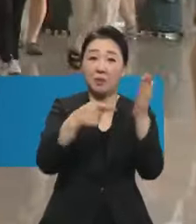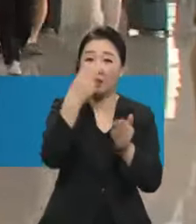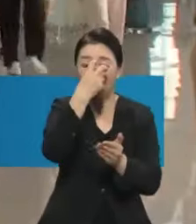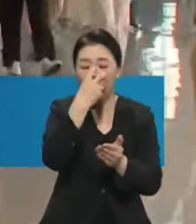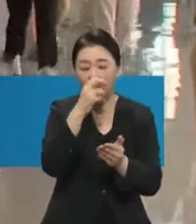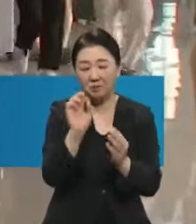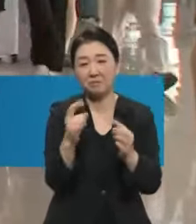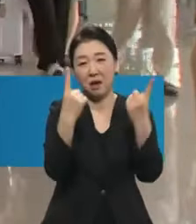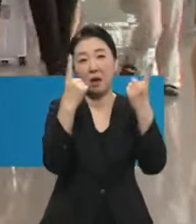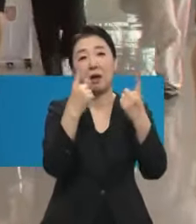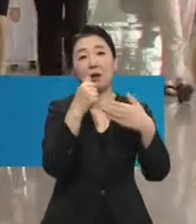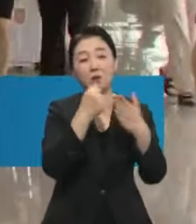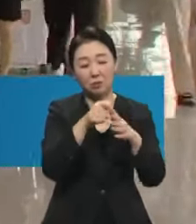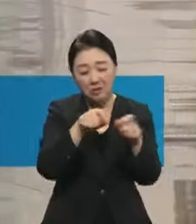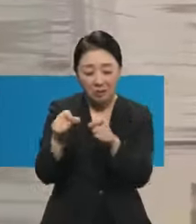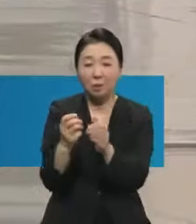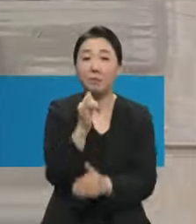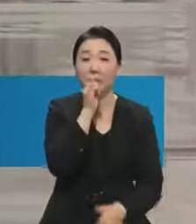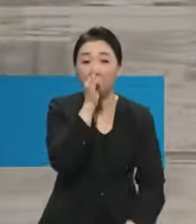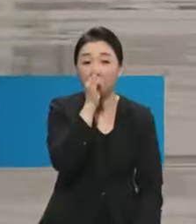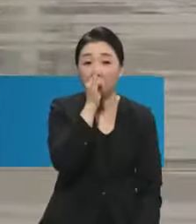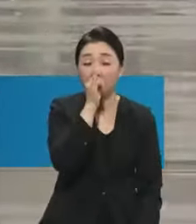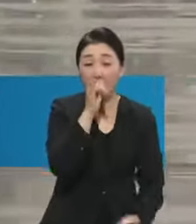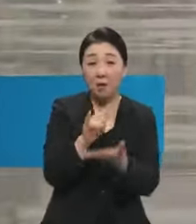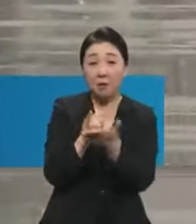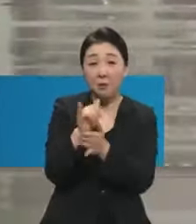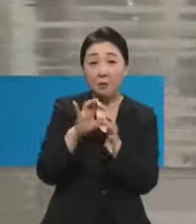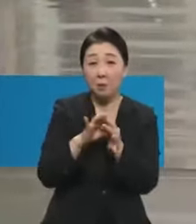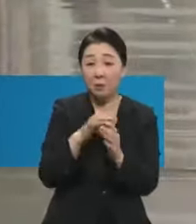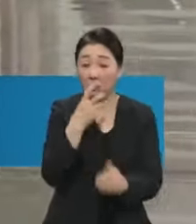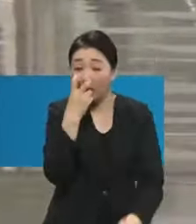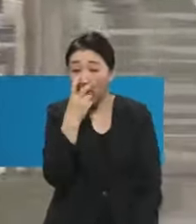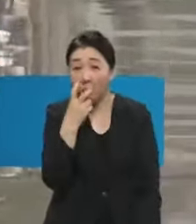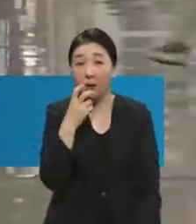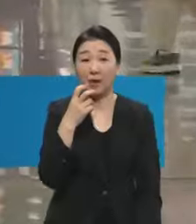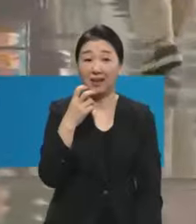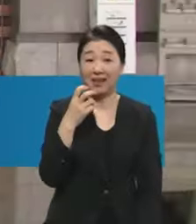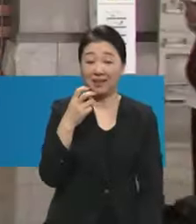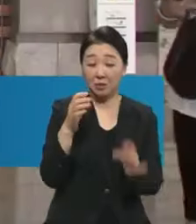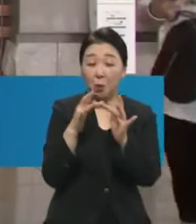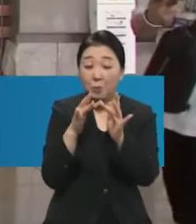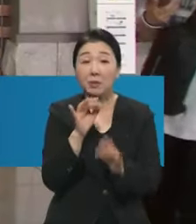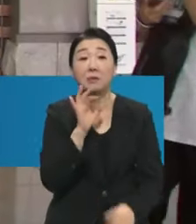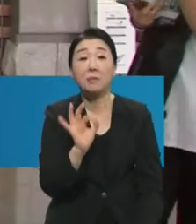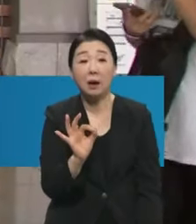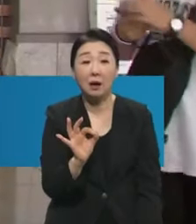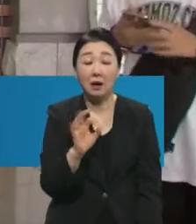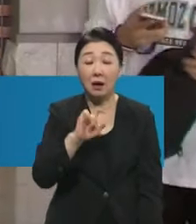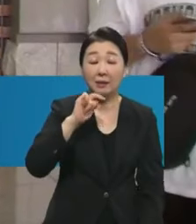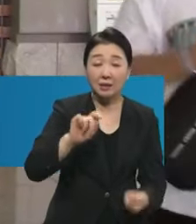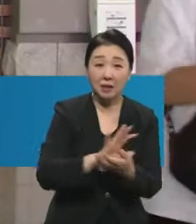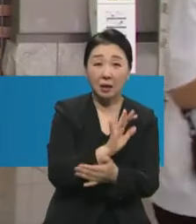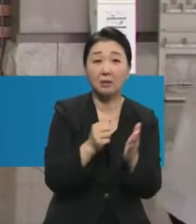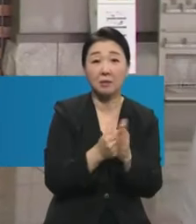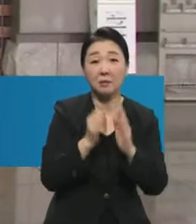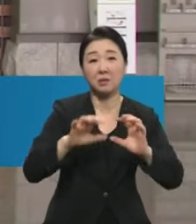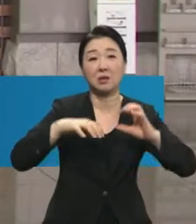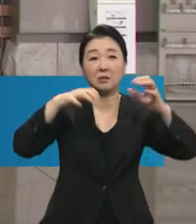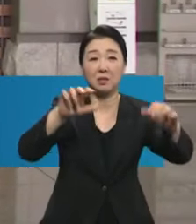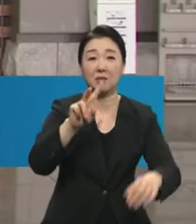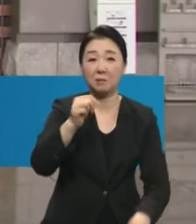겹쳐 지연이 발생했다고 밝혔습니다. 항공편 추적 사이트 플라이트 어웨어에 따르면 IT 대란으로 지금까지 전 세계